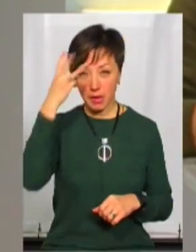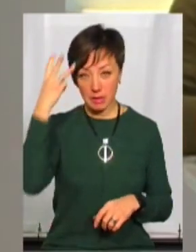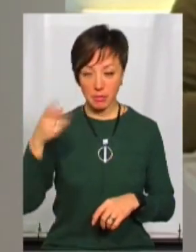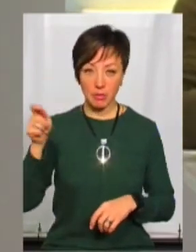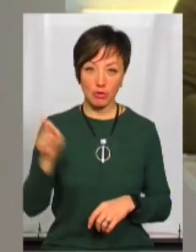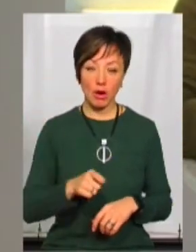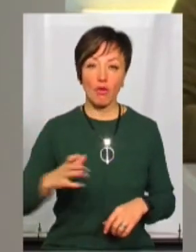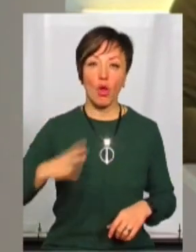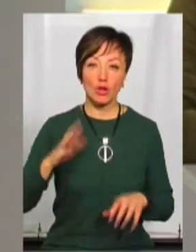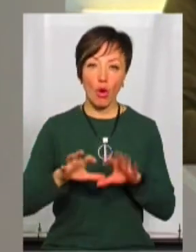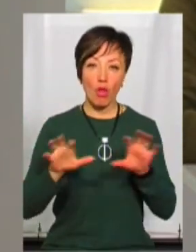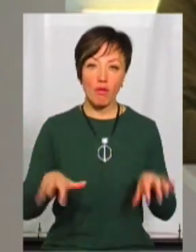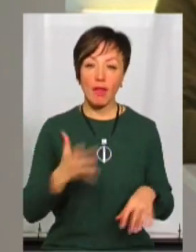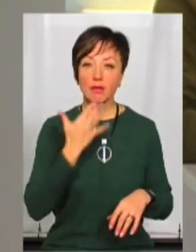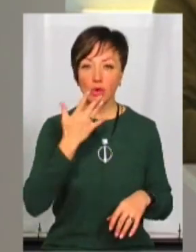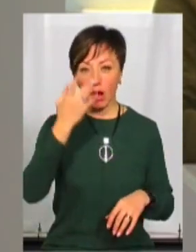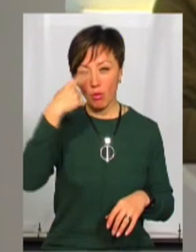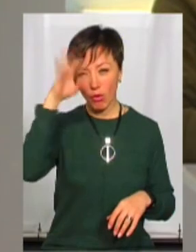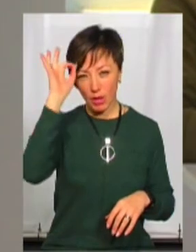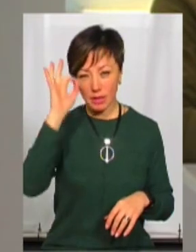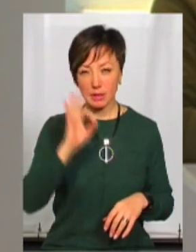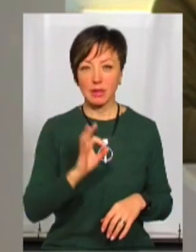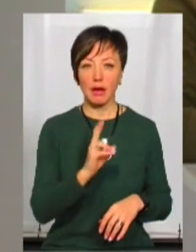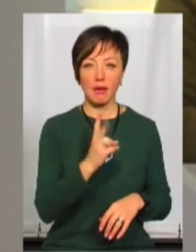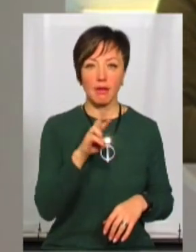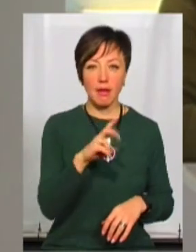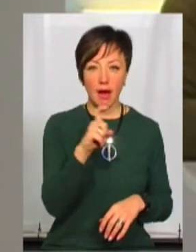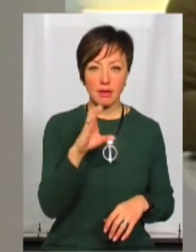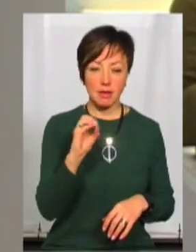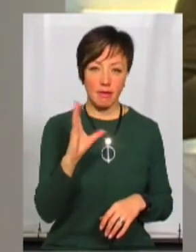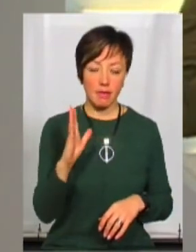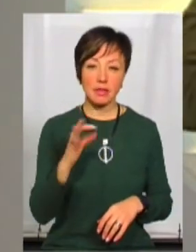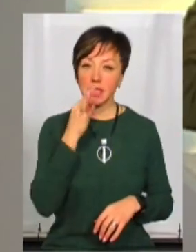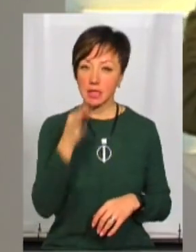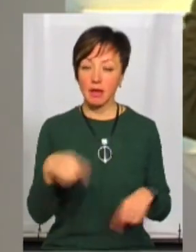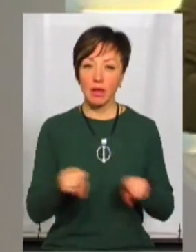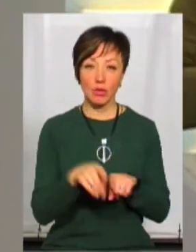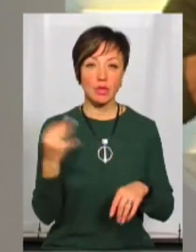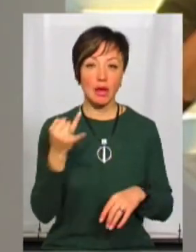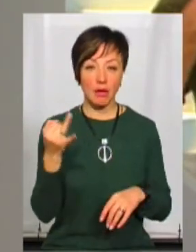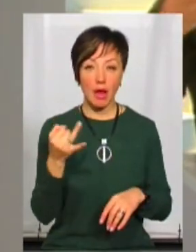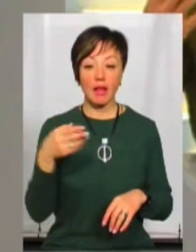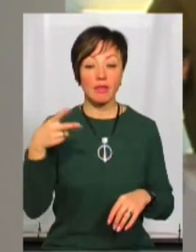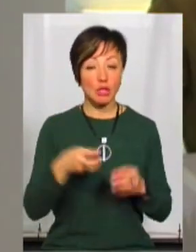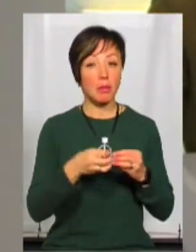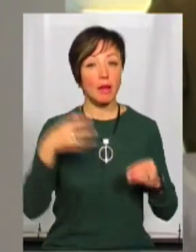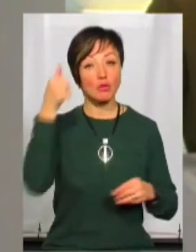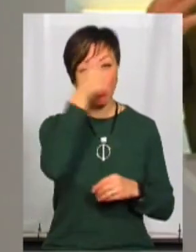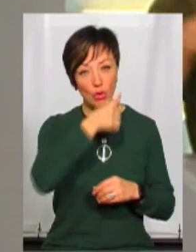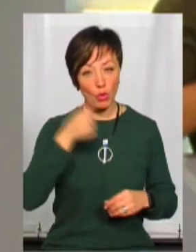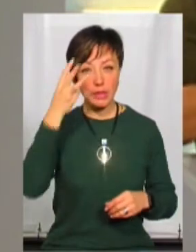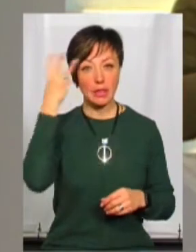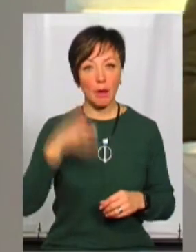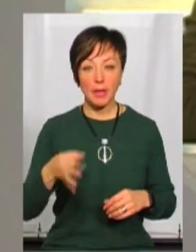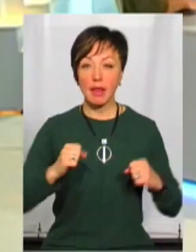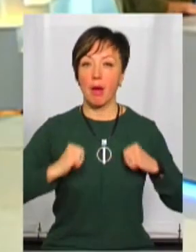приїжджав колишній голова Національної поліції Сергій Князів, він сказав таку цікаву річ, що ще в 2015 році на